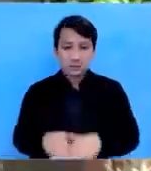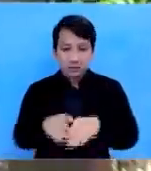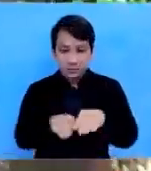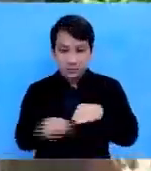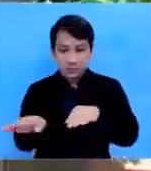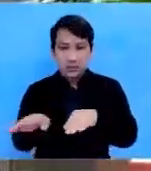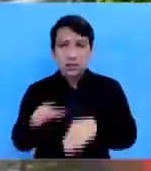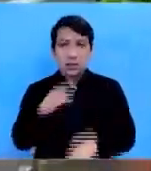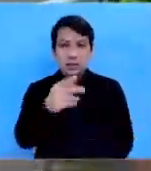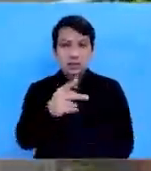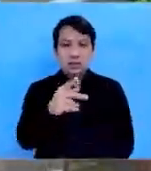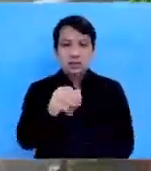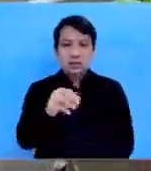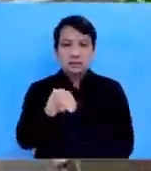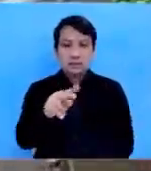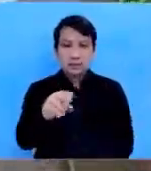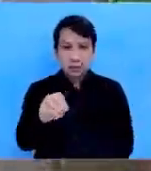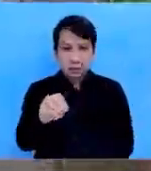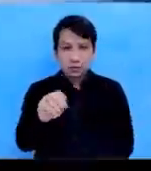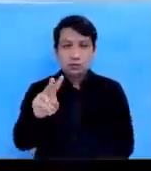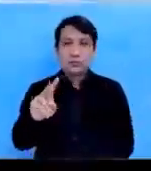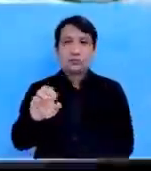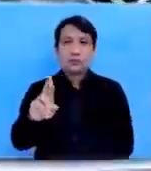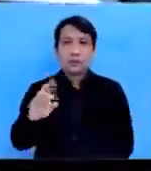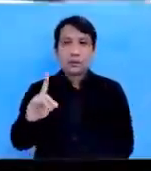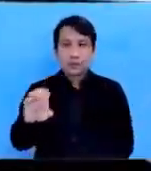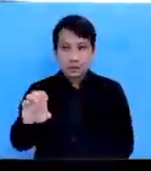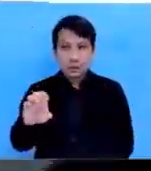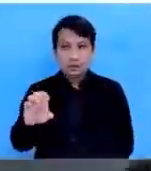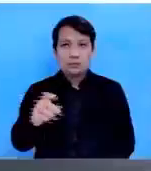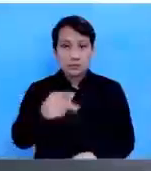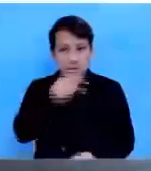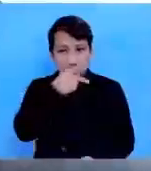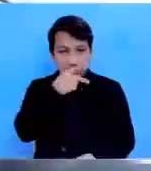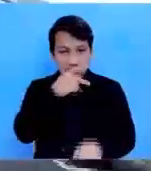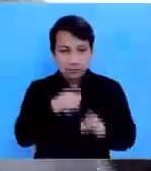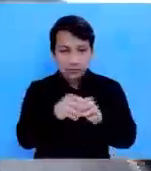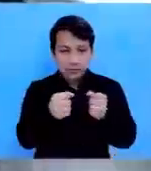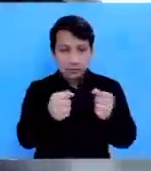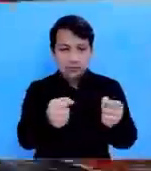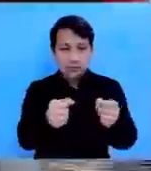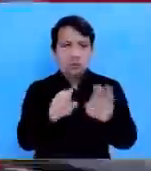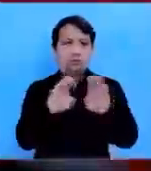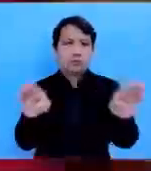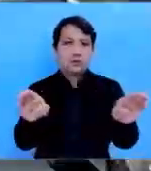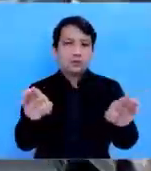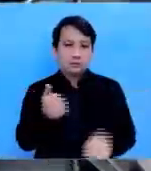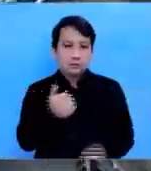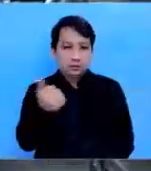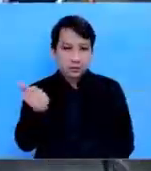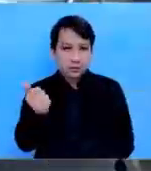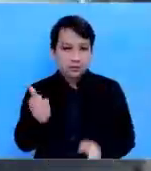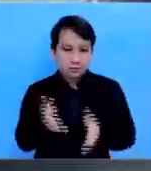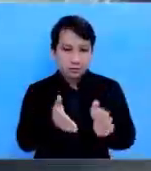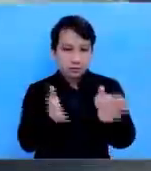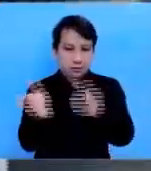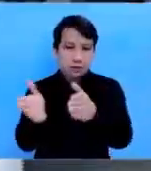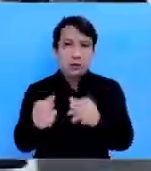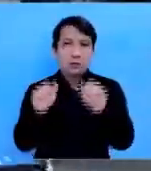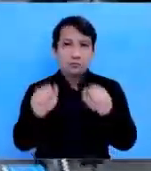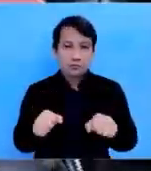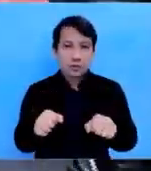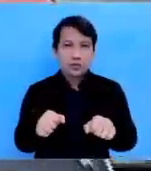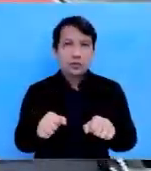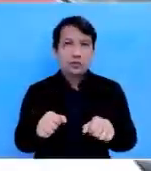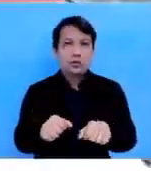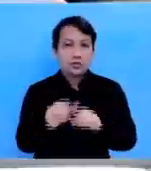sa lahat ng private vehicles ang mga itinakdang alternatibong ruta. Bukod sa mga motorista at commuter, apektado rin ang mga